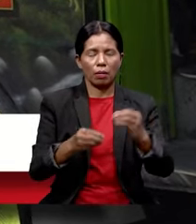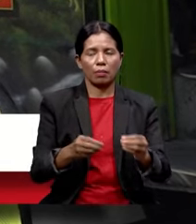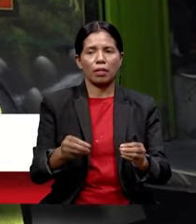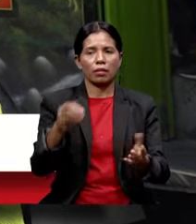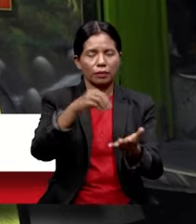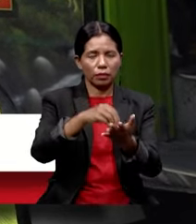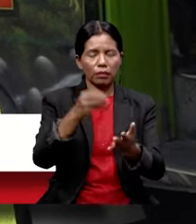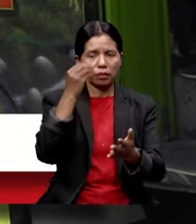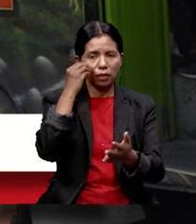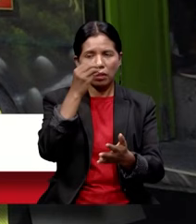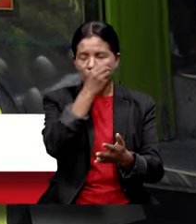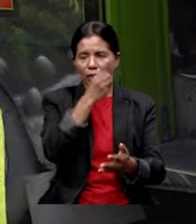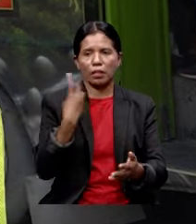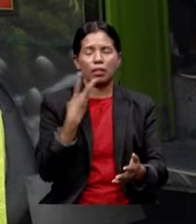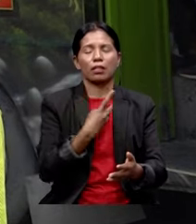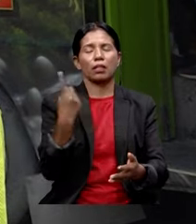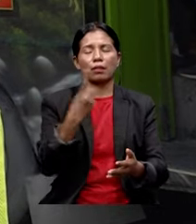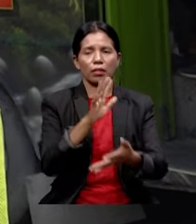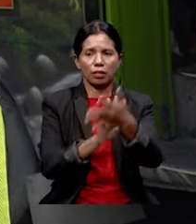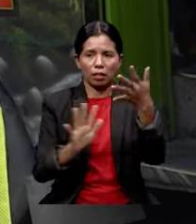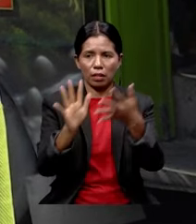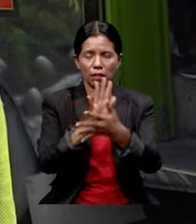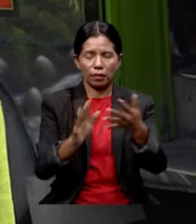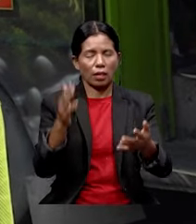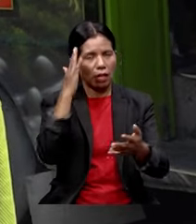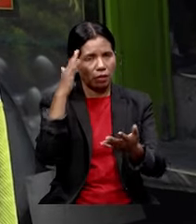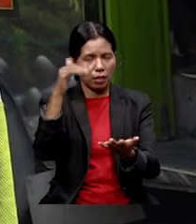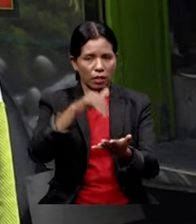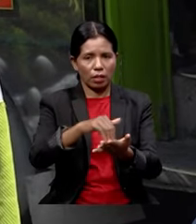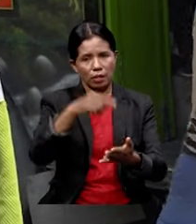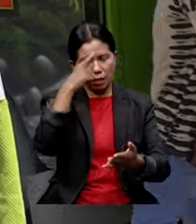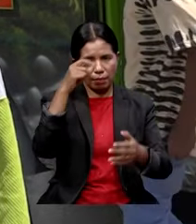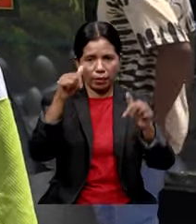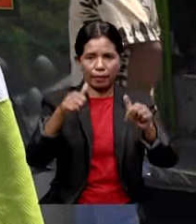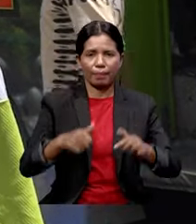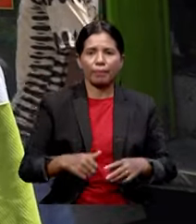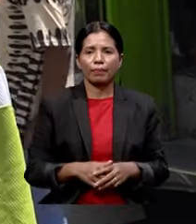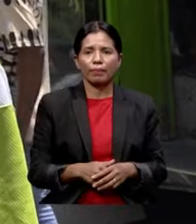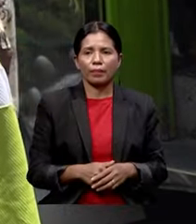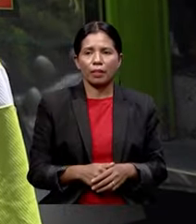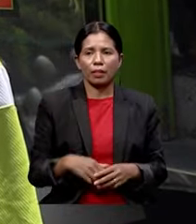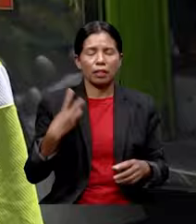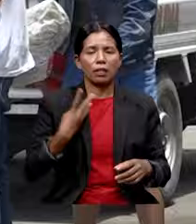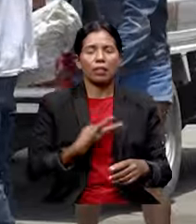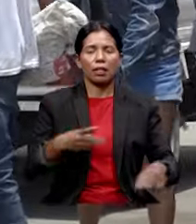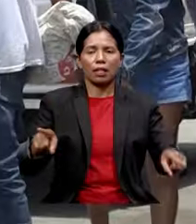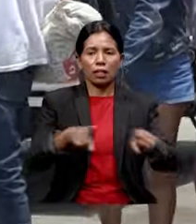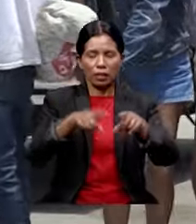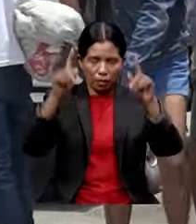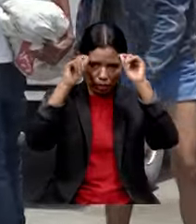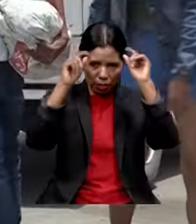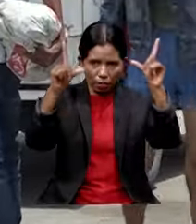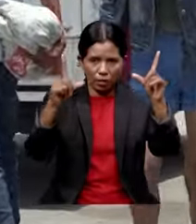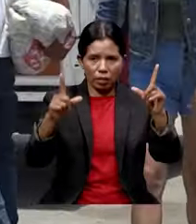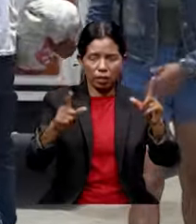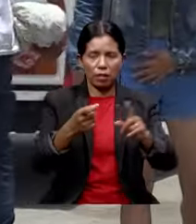sempre celebra no ite sempre memoriza tamba nema ka ite nudar Timor Oan ka itu